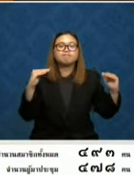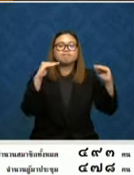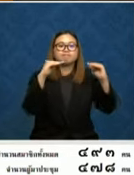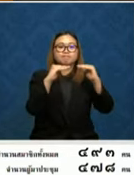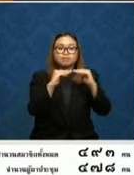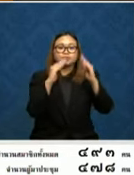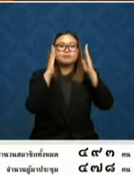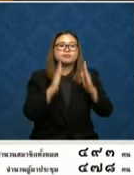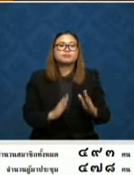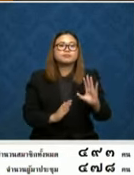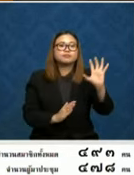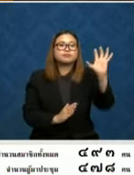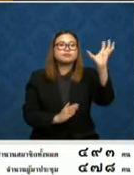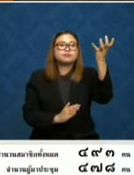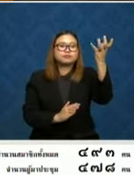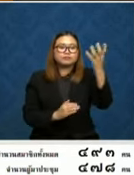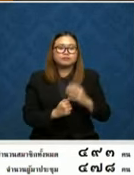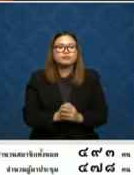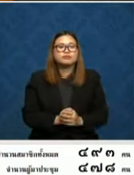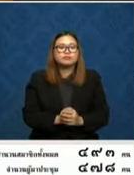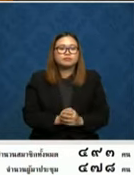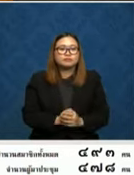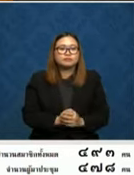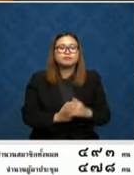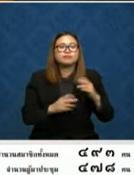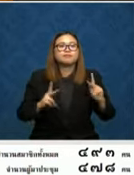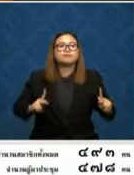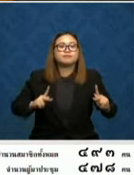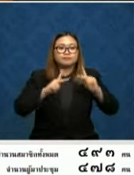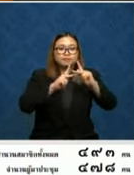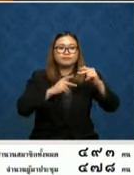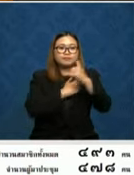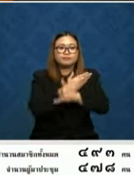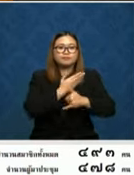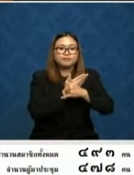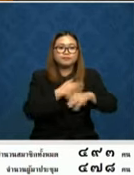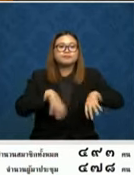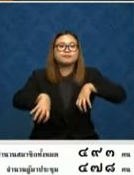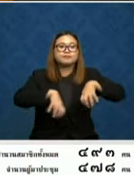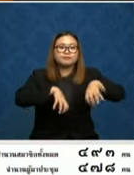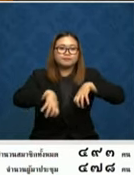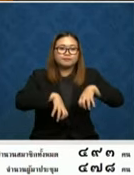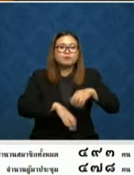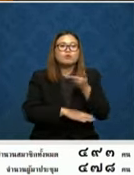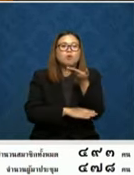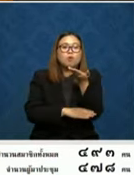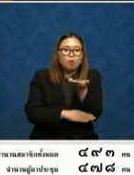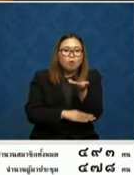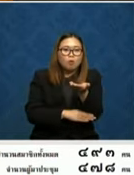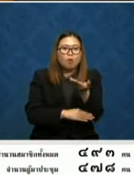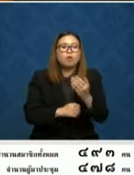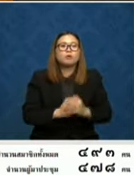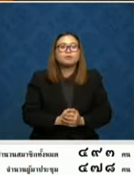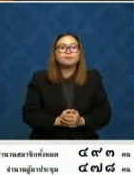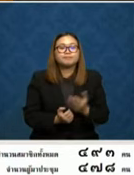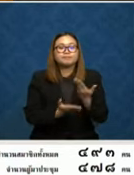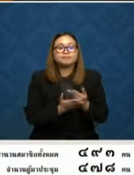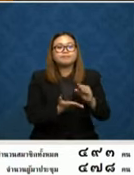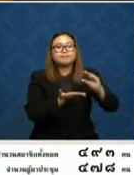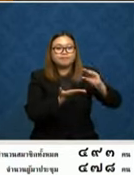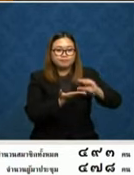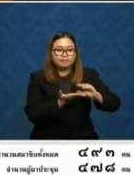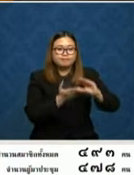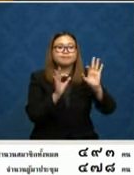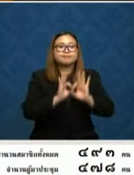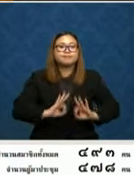หประชาชาติจากการดำเนินการของกระทรวงการต่างประเทศในครั้งนี้ก็ขอความกรุณานะครับว่าเป็นงบประมาณที่มีความจำเ